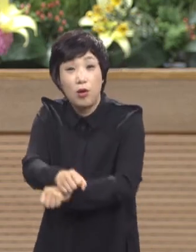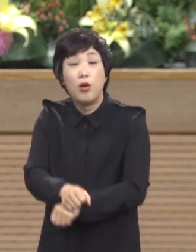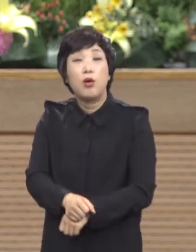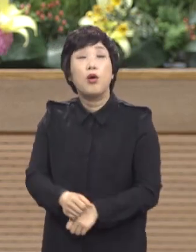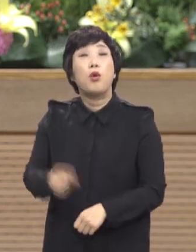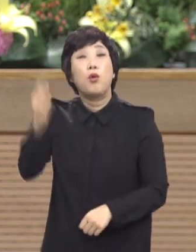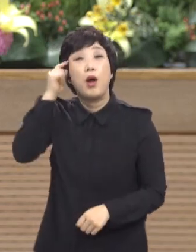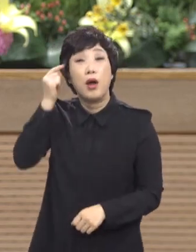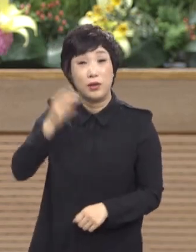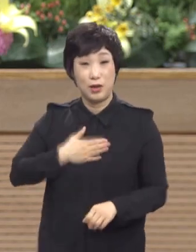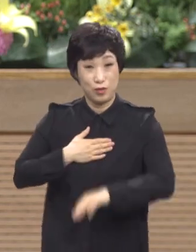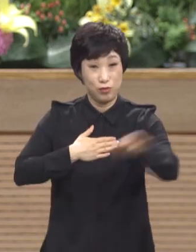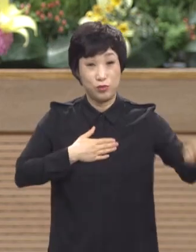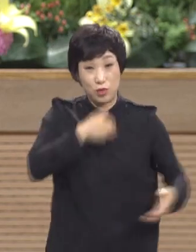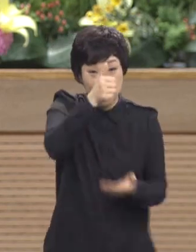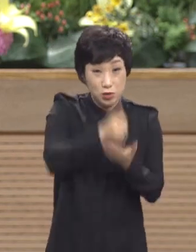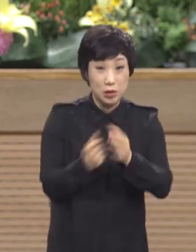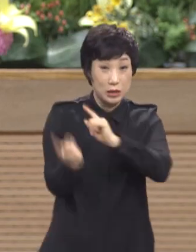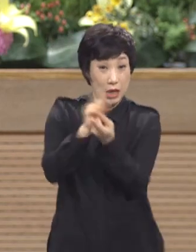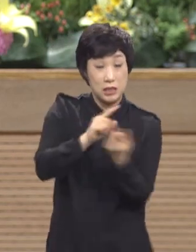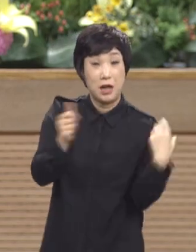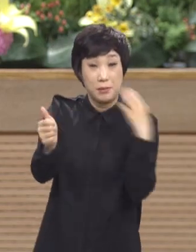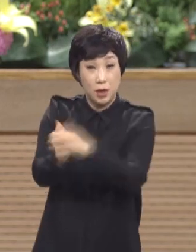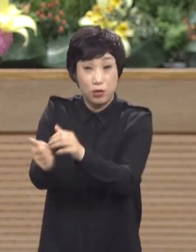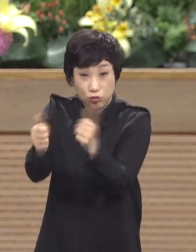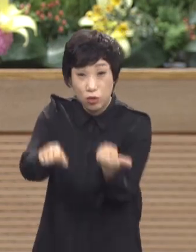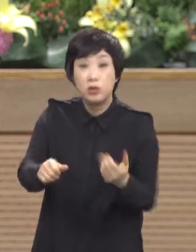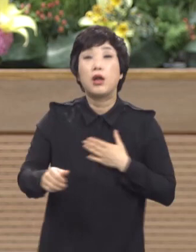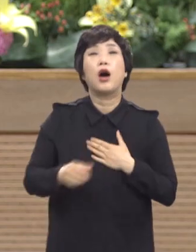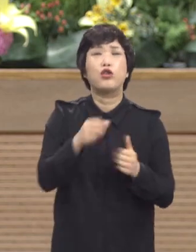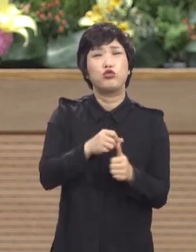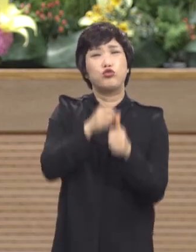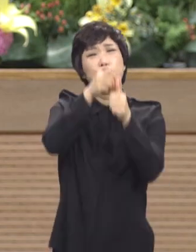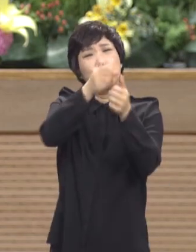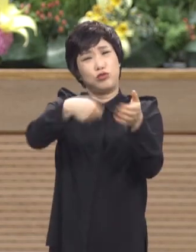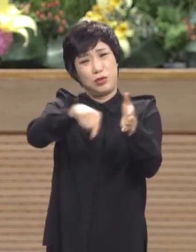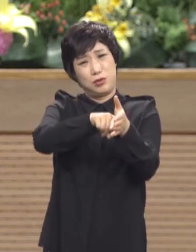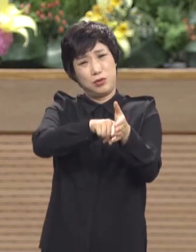죽어서 나를 살리시려고.